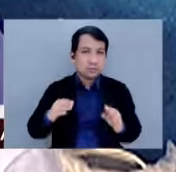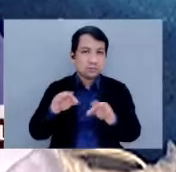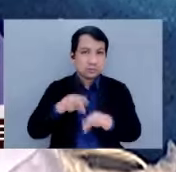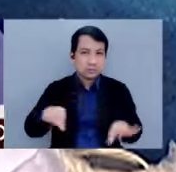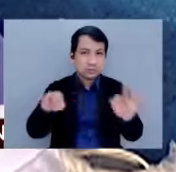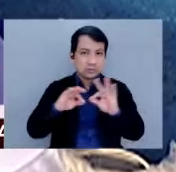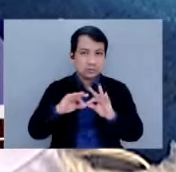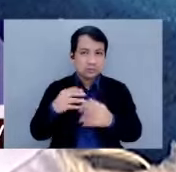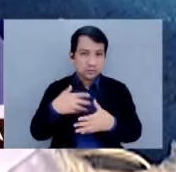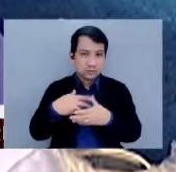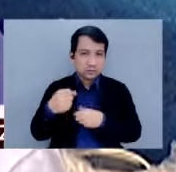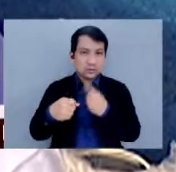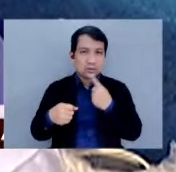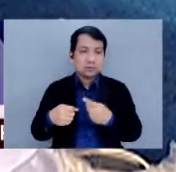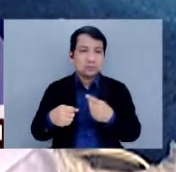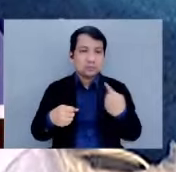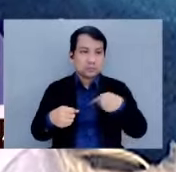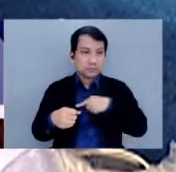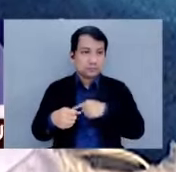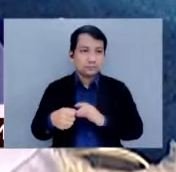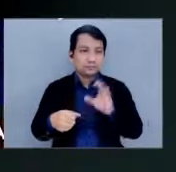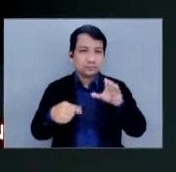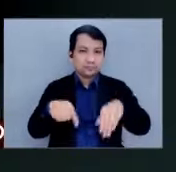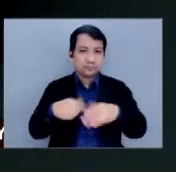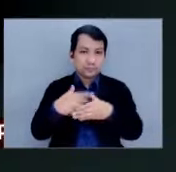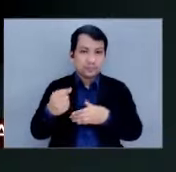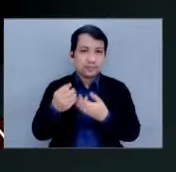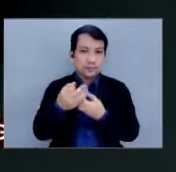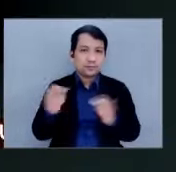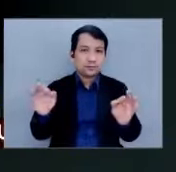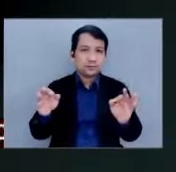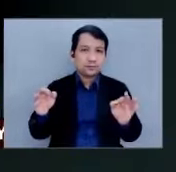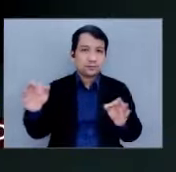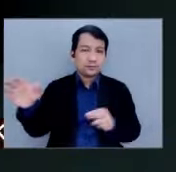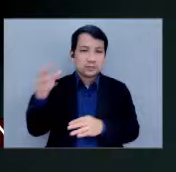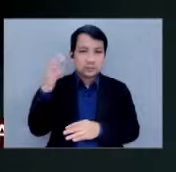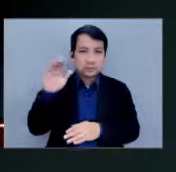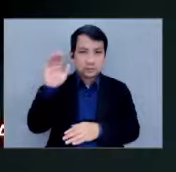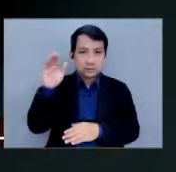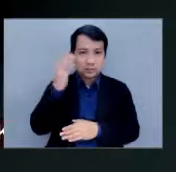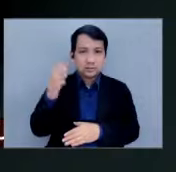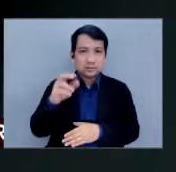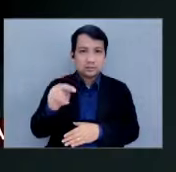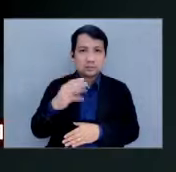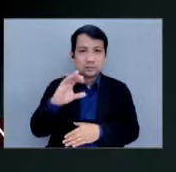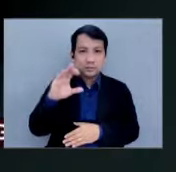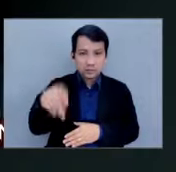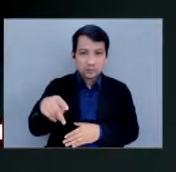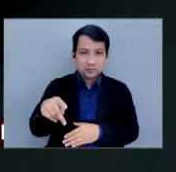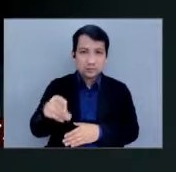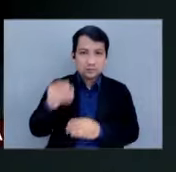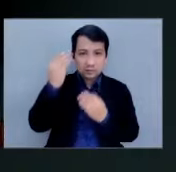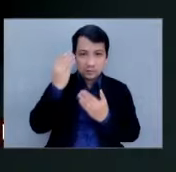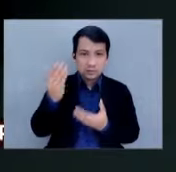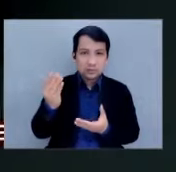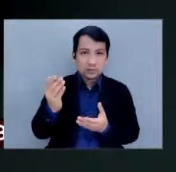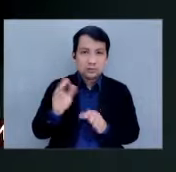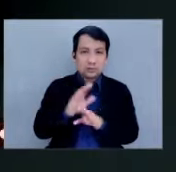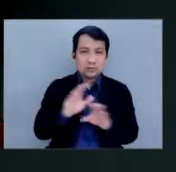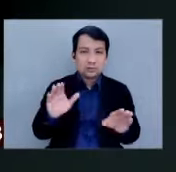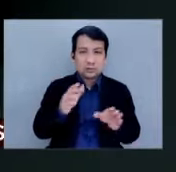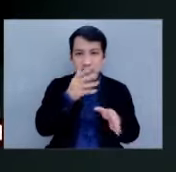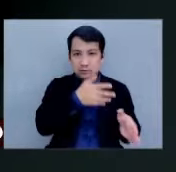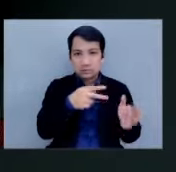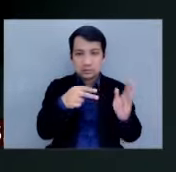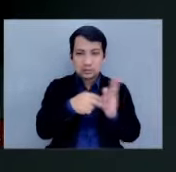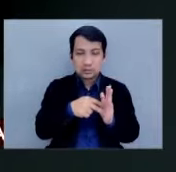kami. Para dito sa labas, libre hangin. Panawagan ng NGCP sa publiko, huwag pabayaang naka-standby